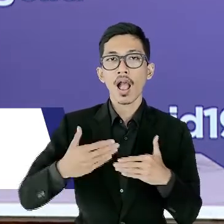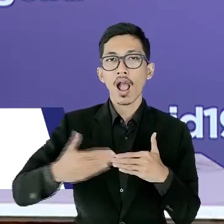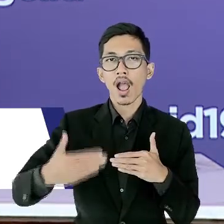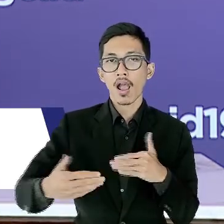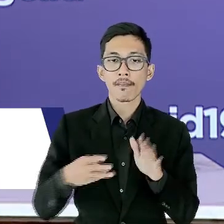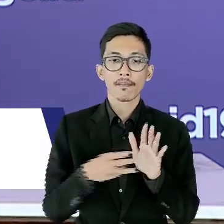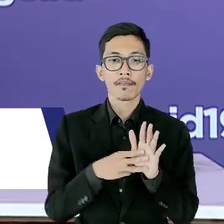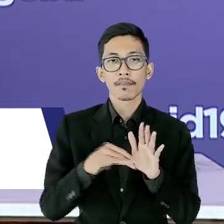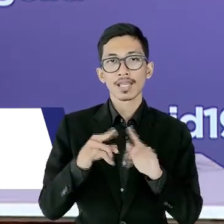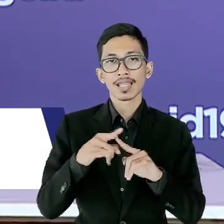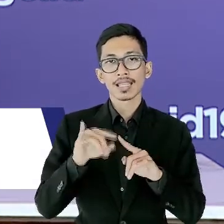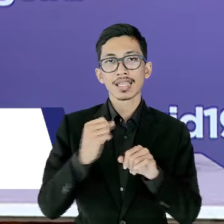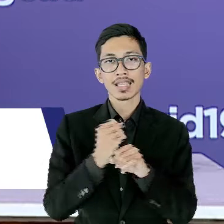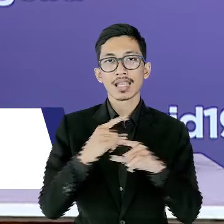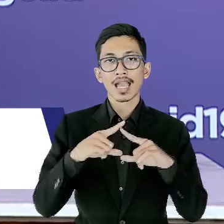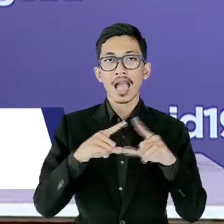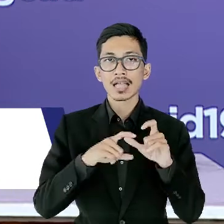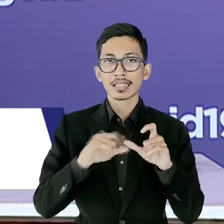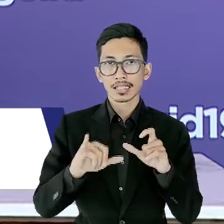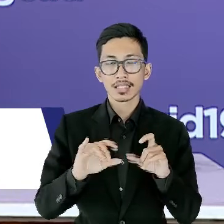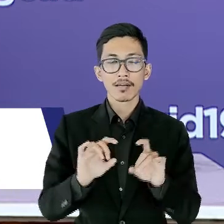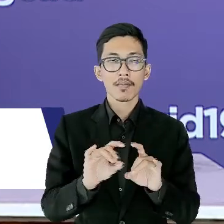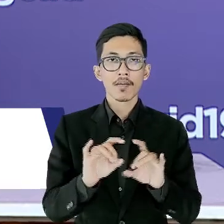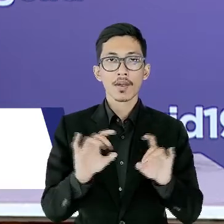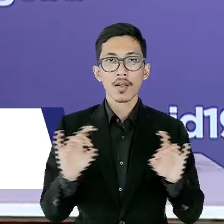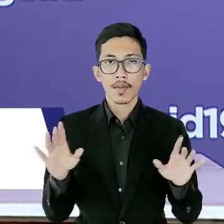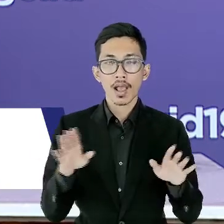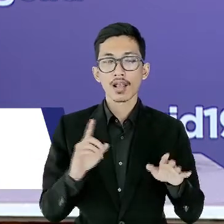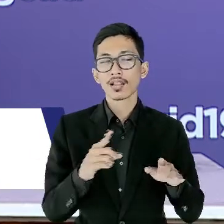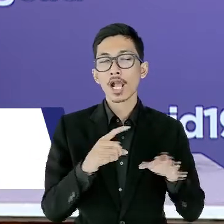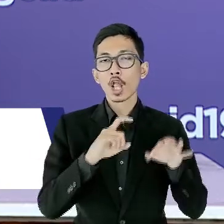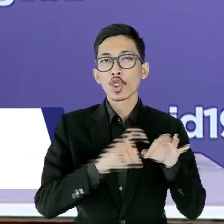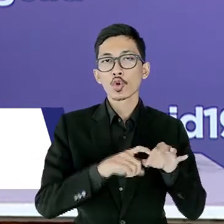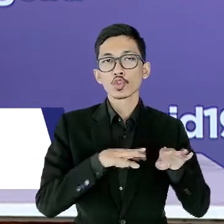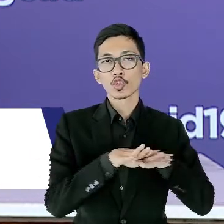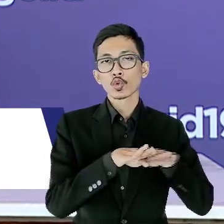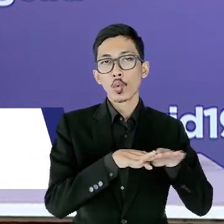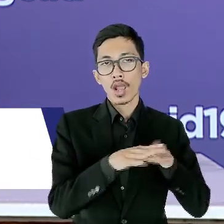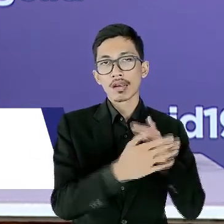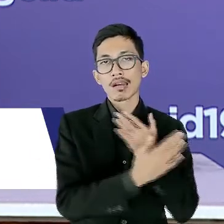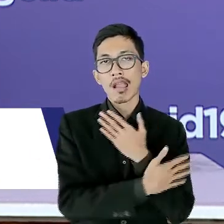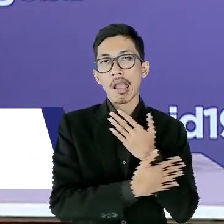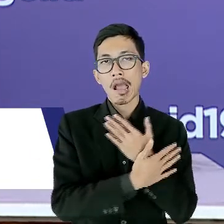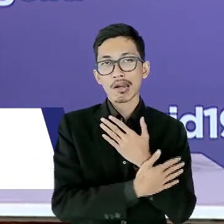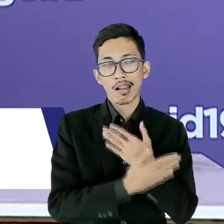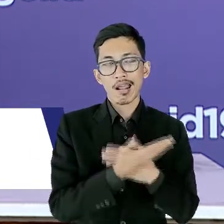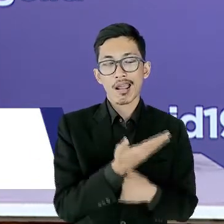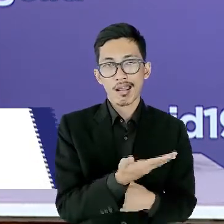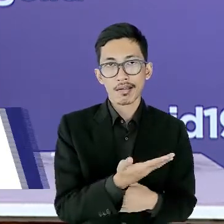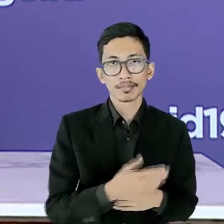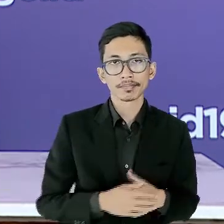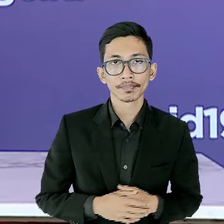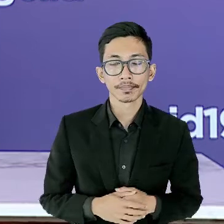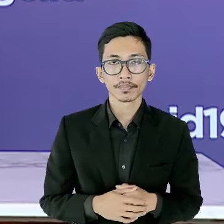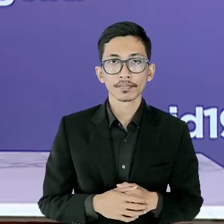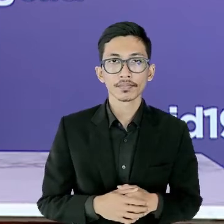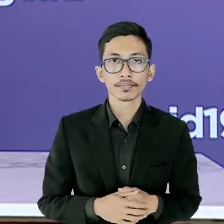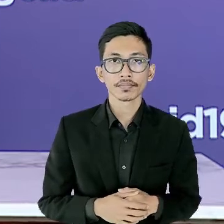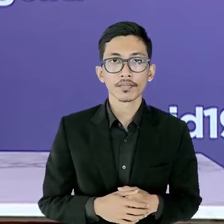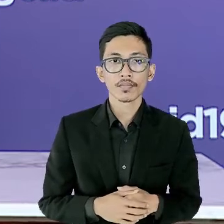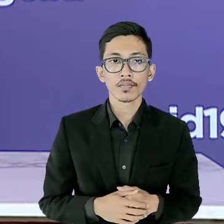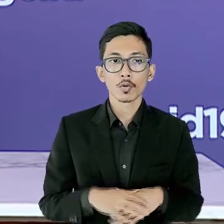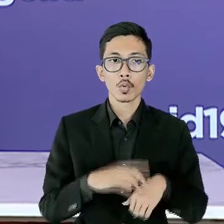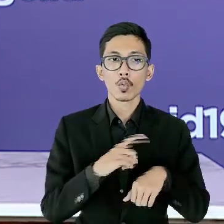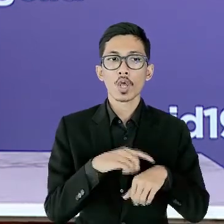negara pun berbeda, disesuaikan dengan karakteristik masing-masing negara. Kecepatan dan